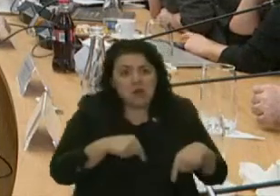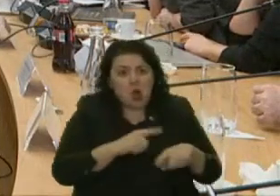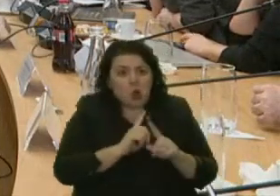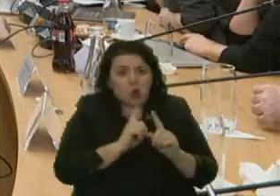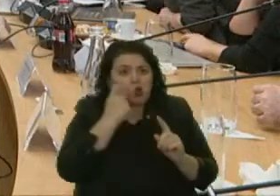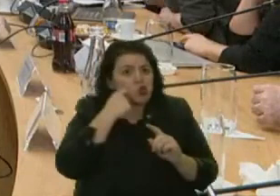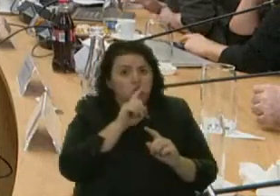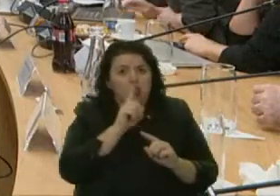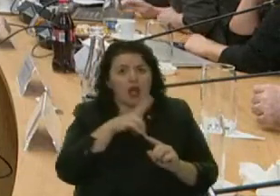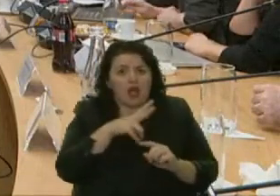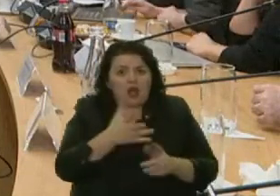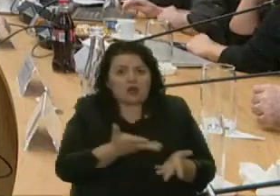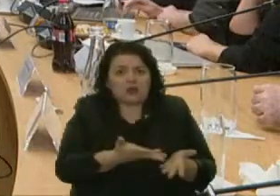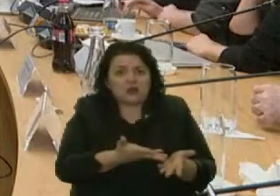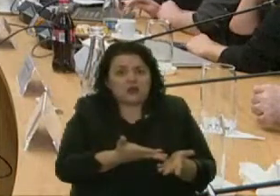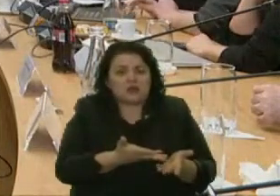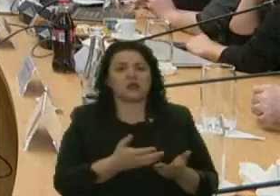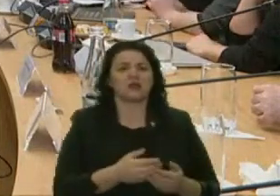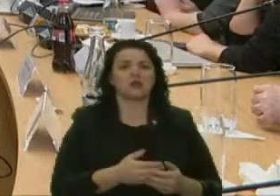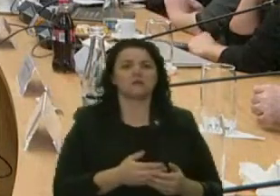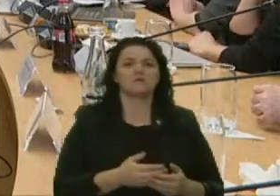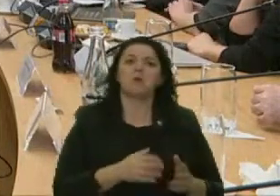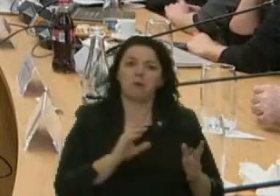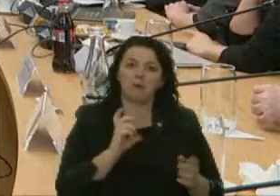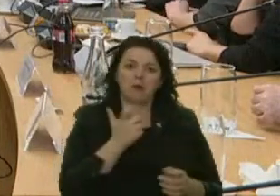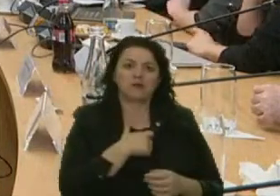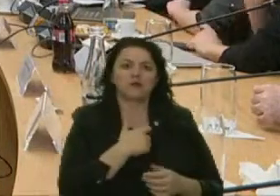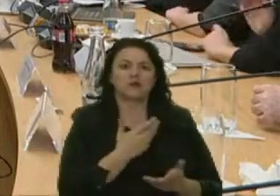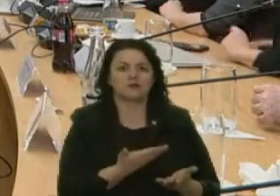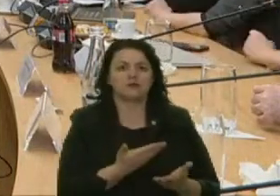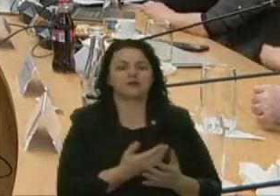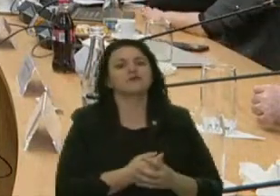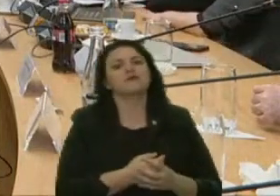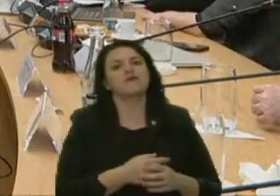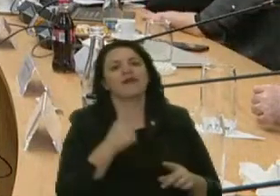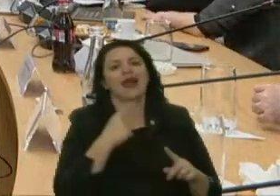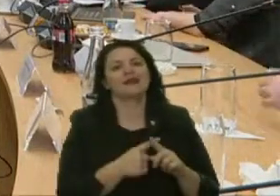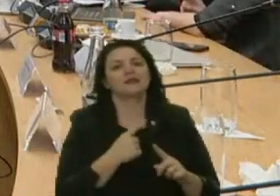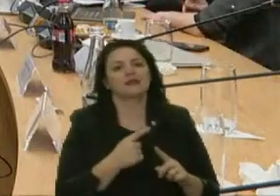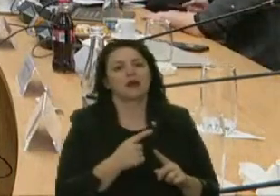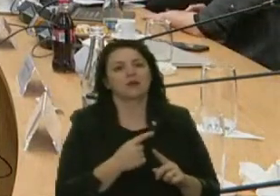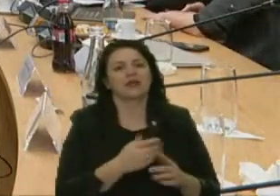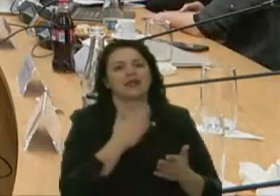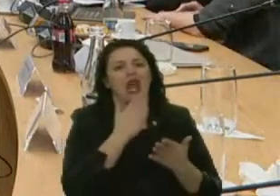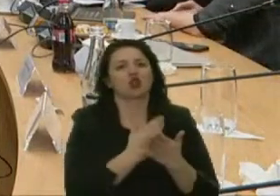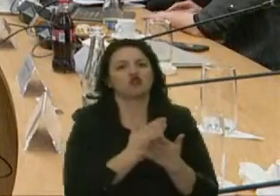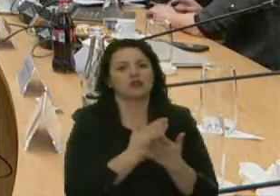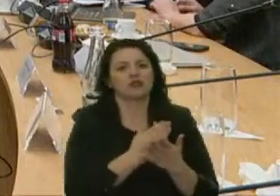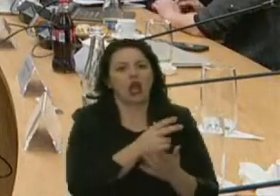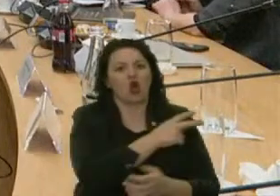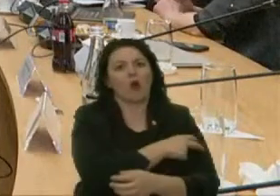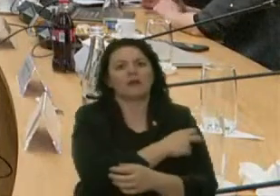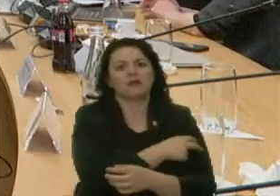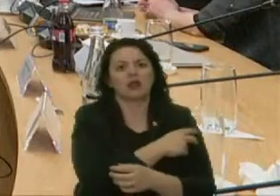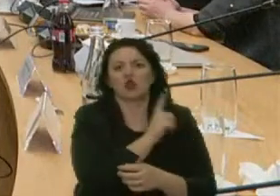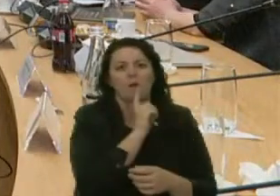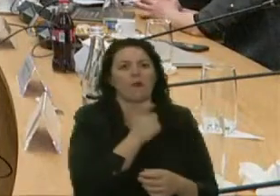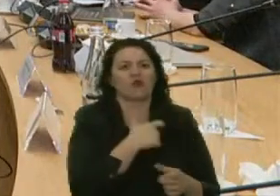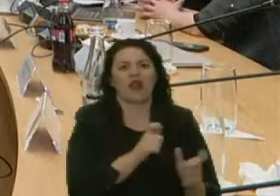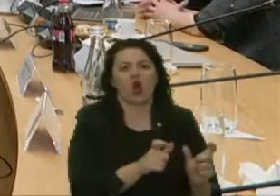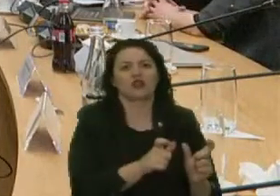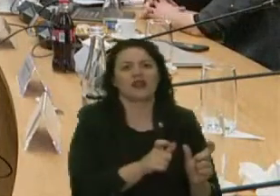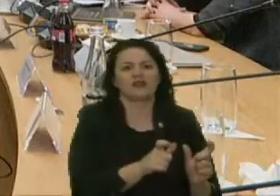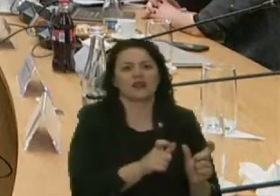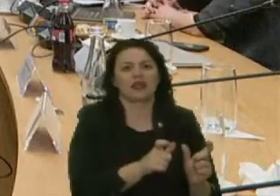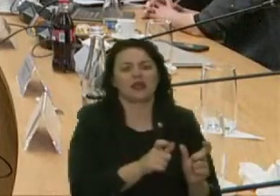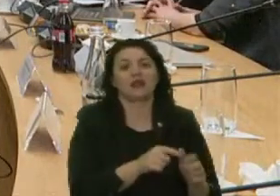acest risc adică și preventiv putem lucra în felul ăsta Da mai exact deciziile luate de comisia de evaluare nu pot fi contestate